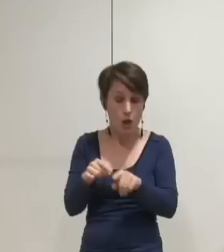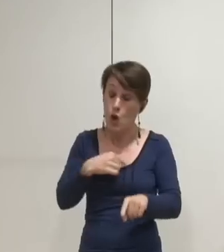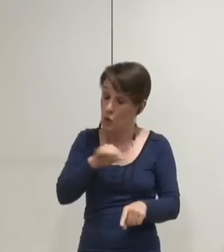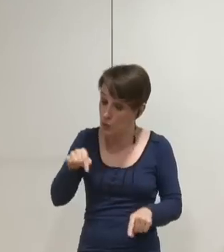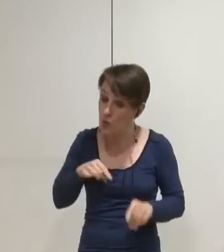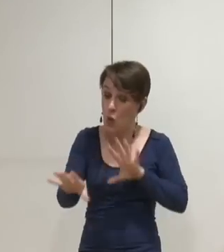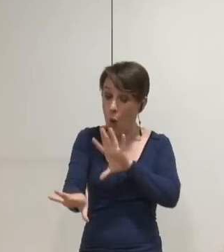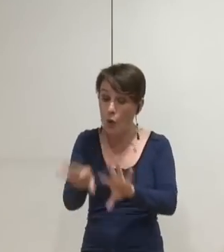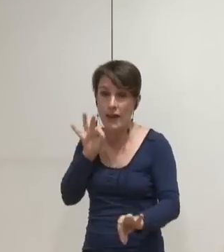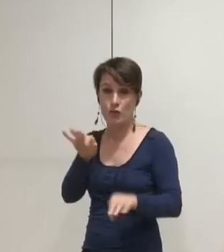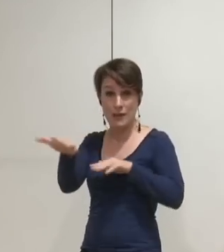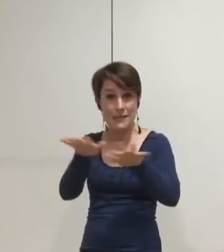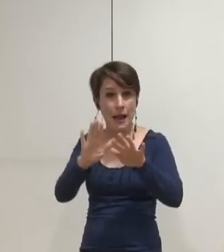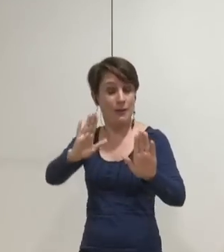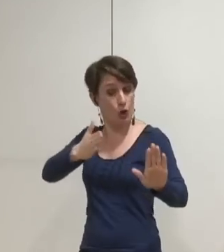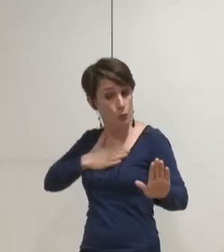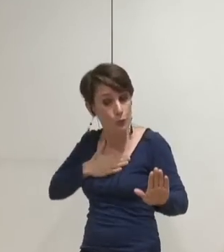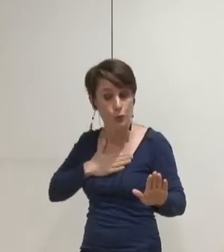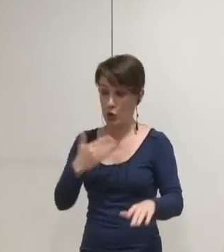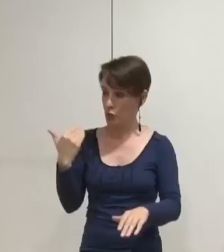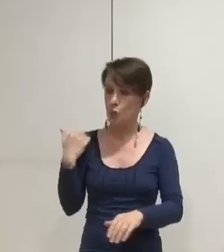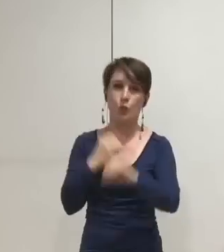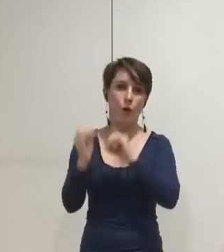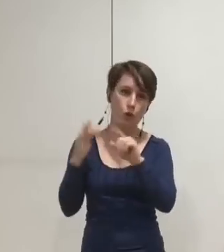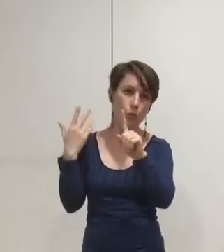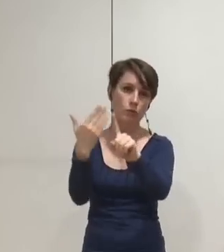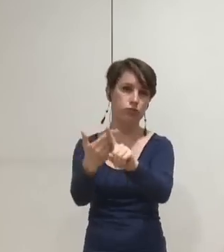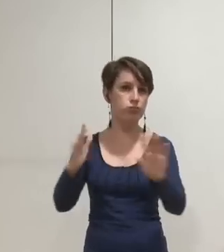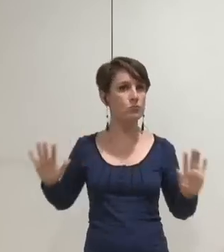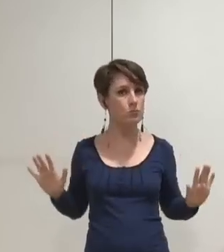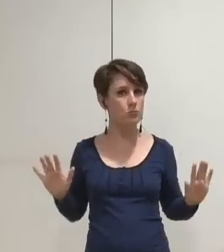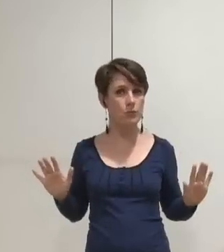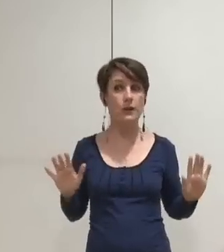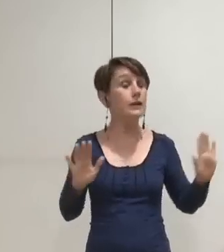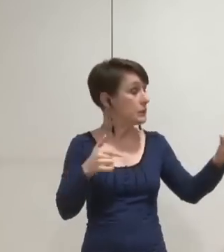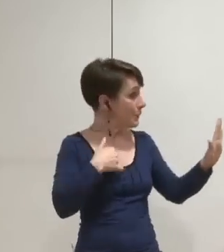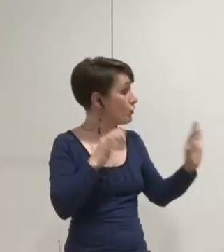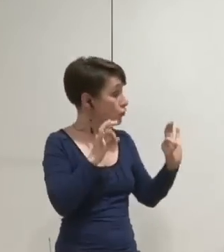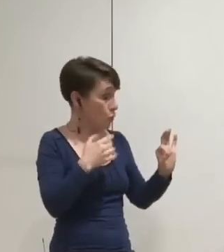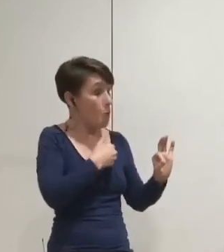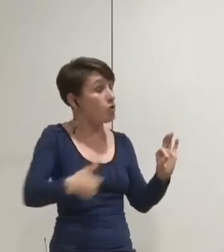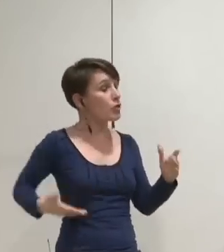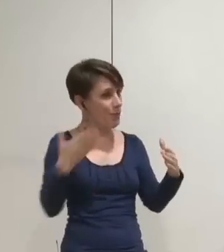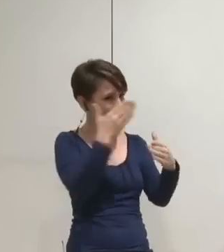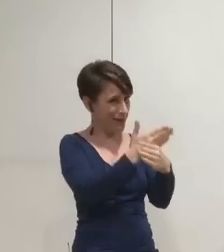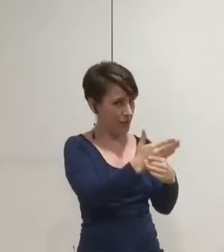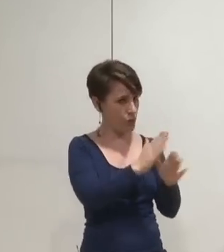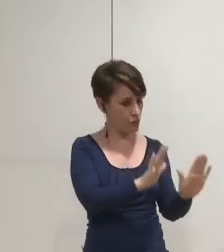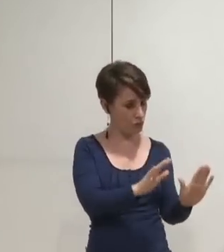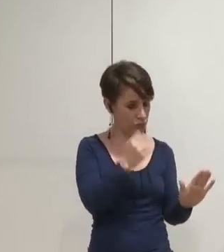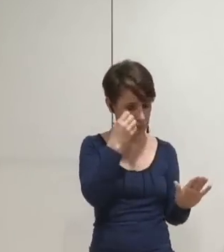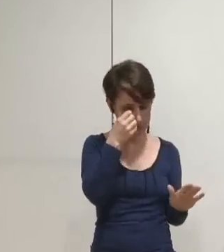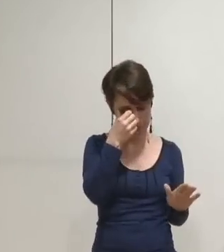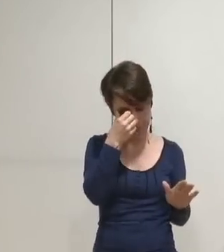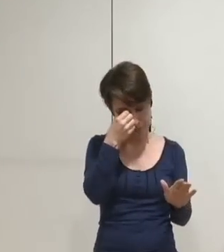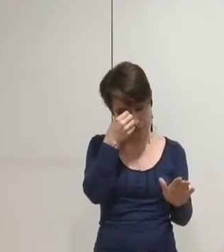choisie pour avancer sur ce dossier depuis le mois d'octobre et donc c'est c'était la dernière partie de mon intervention puisque nous ne pouvons pas voter